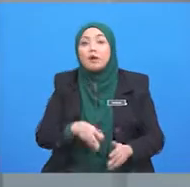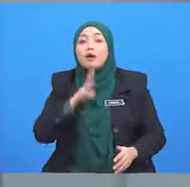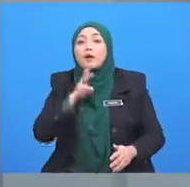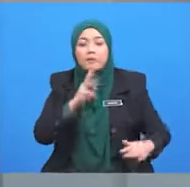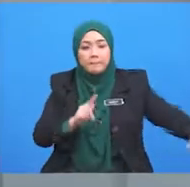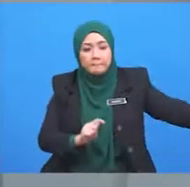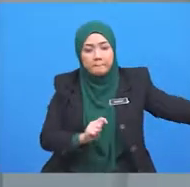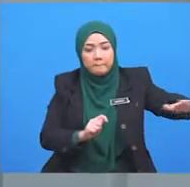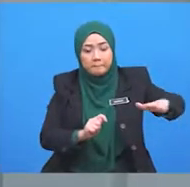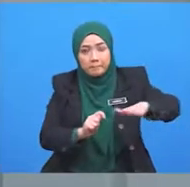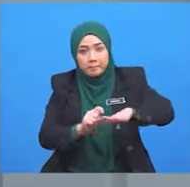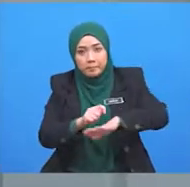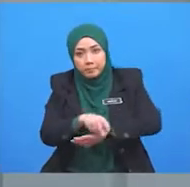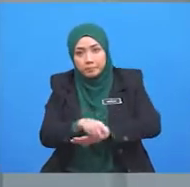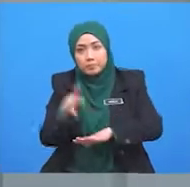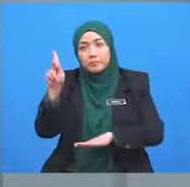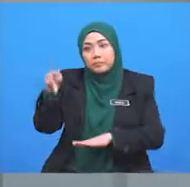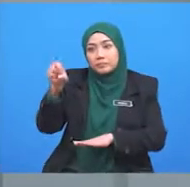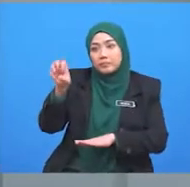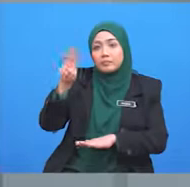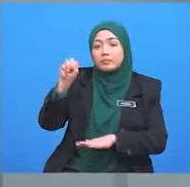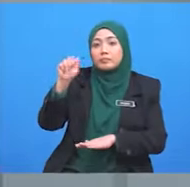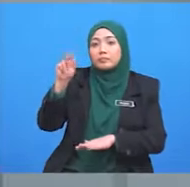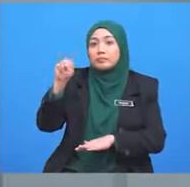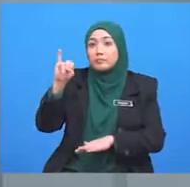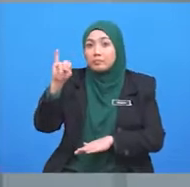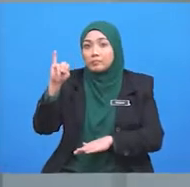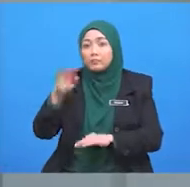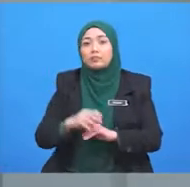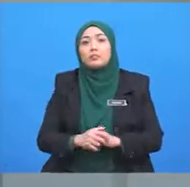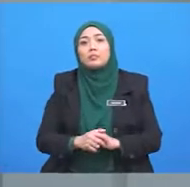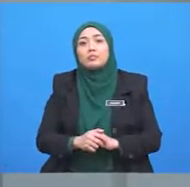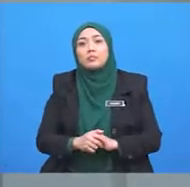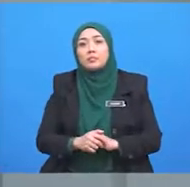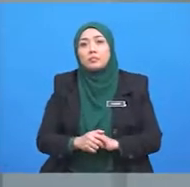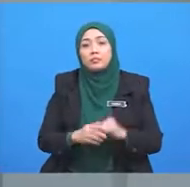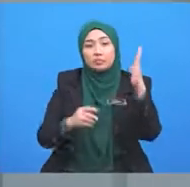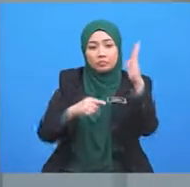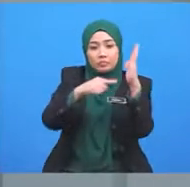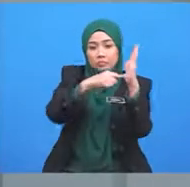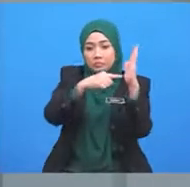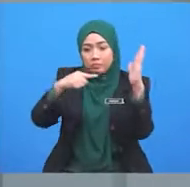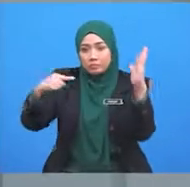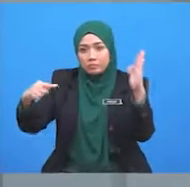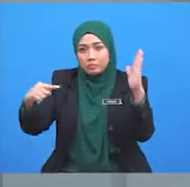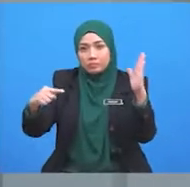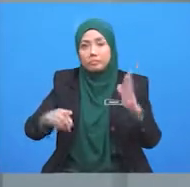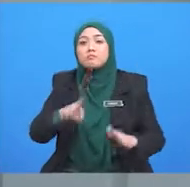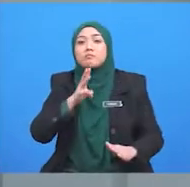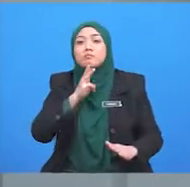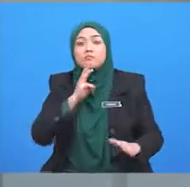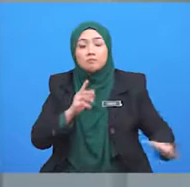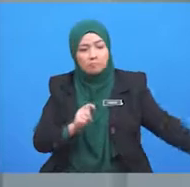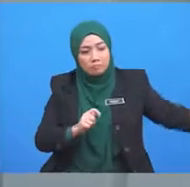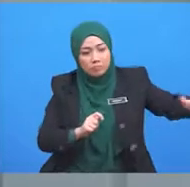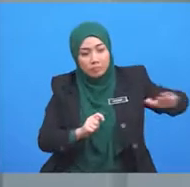Manakala ketika keadaan bulan, bumi dan matahari berada dalam kedudukan sudut tepat, air pasang yang terjadi adalah sangat